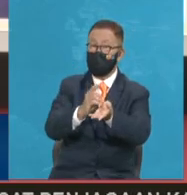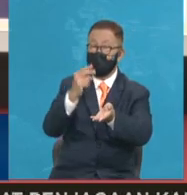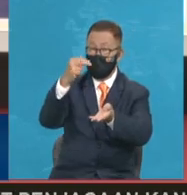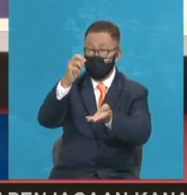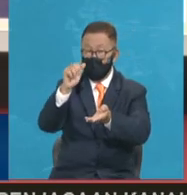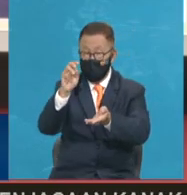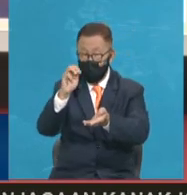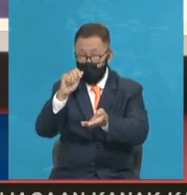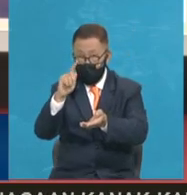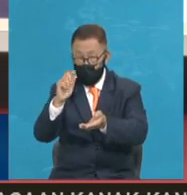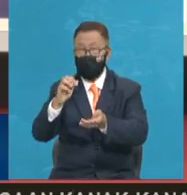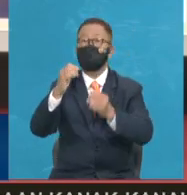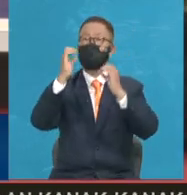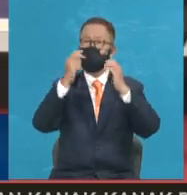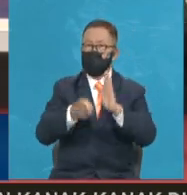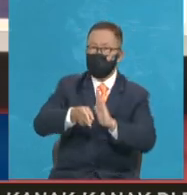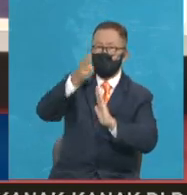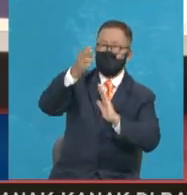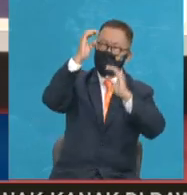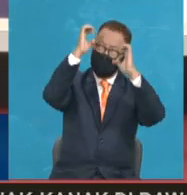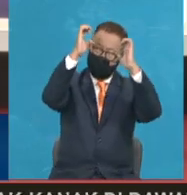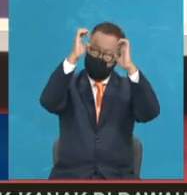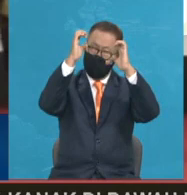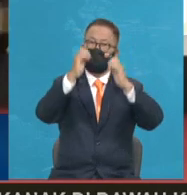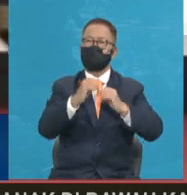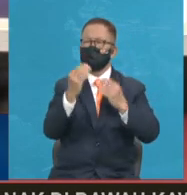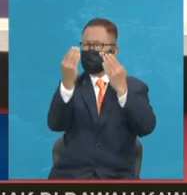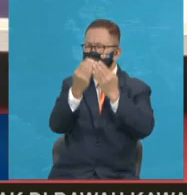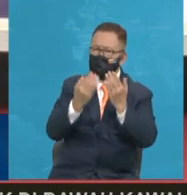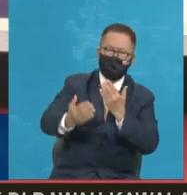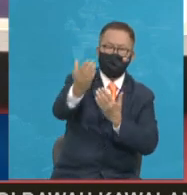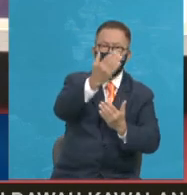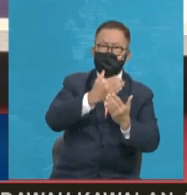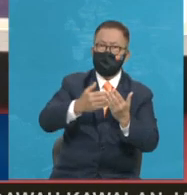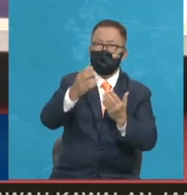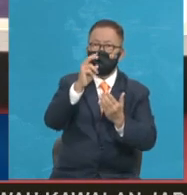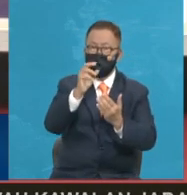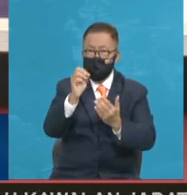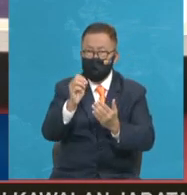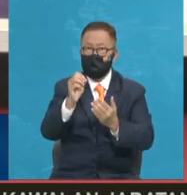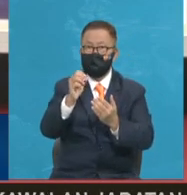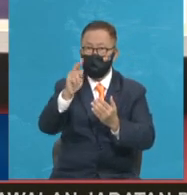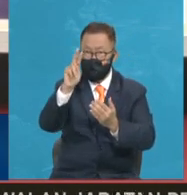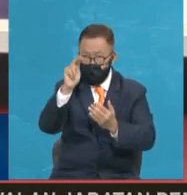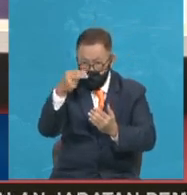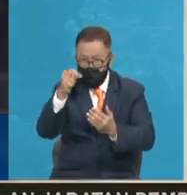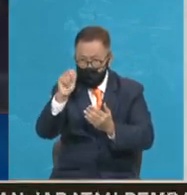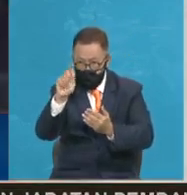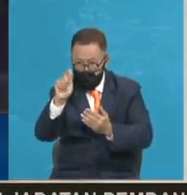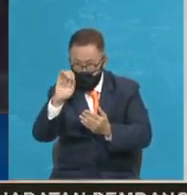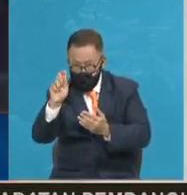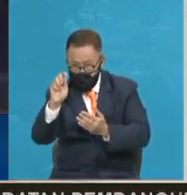Setyo tetap pengajian tinggi kementerian pendidikan dari jumlah tersebut 92 menerima sijil tertinggi Hai cantik